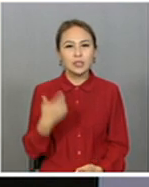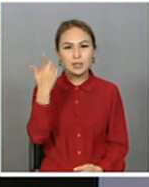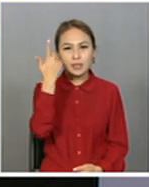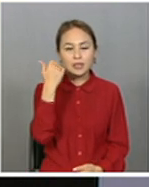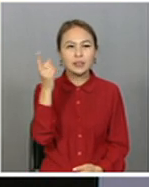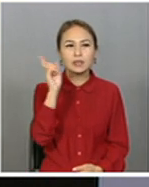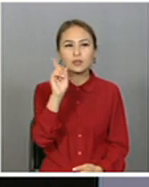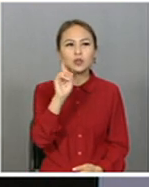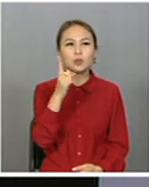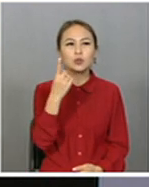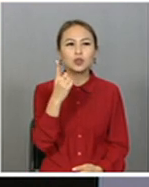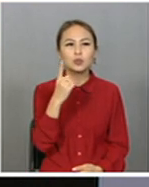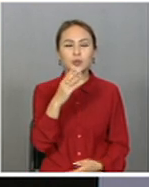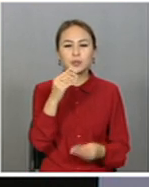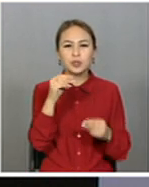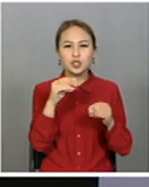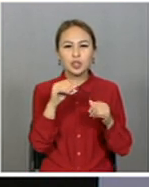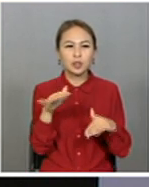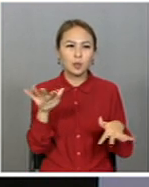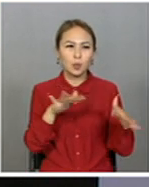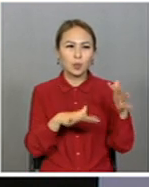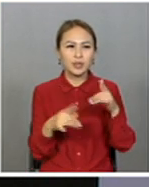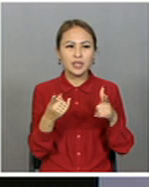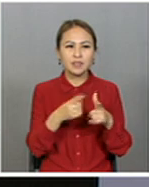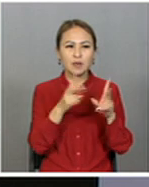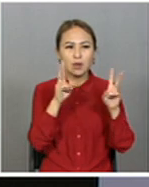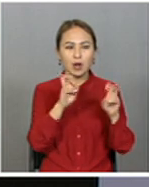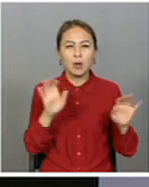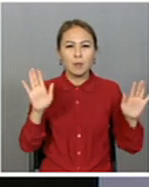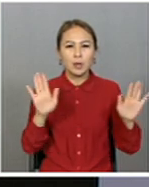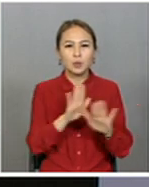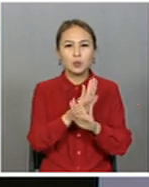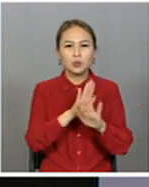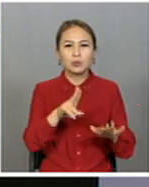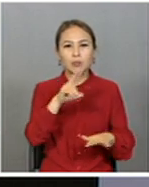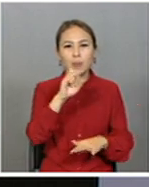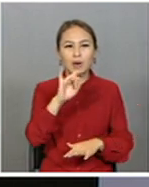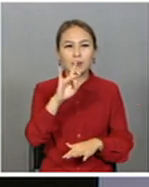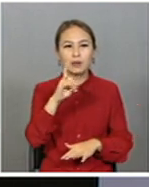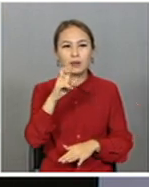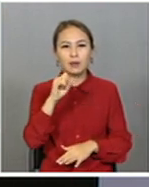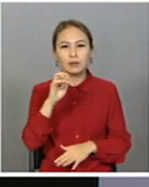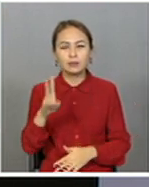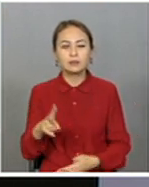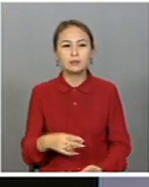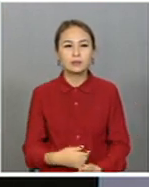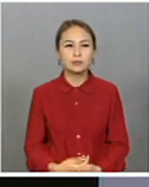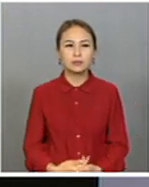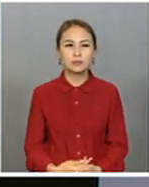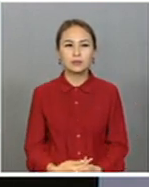Знаете ли вы, почему песчаную гору называют поющий бархан?